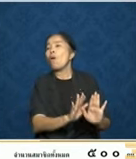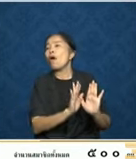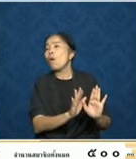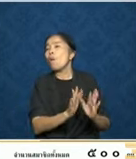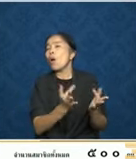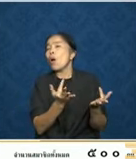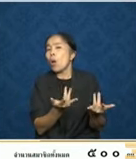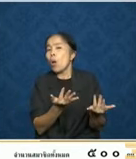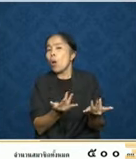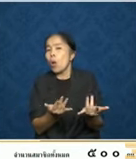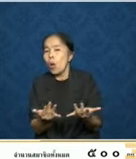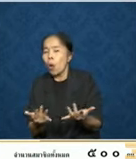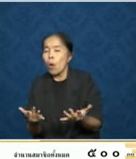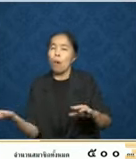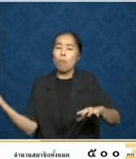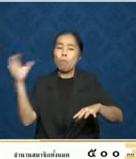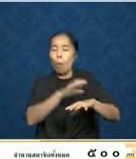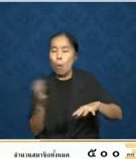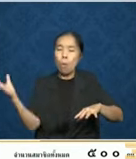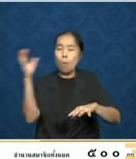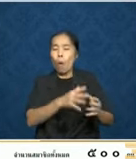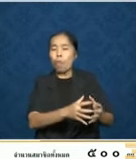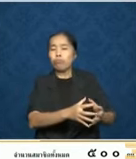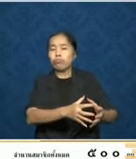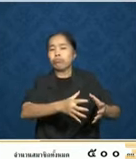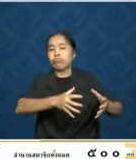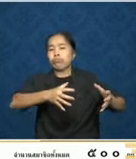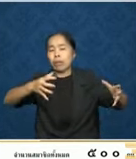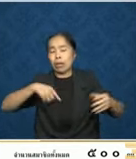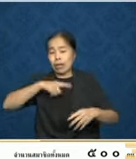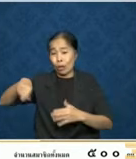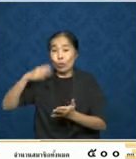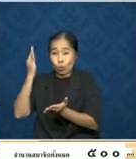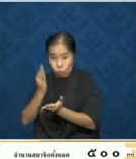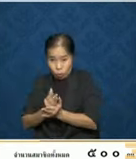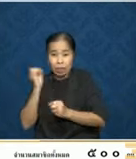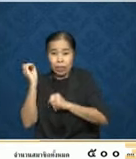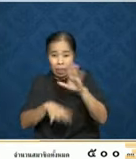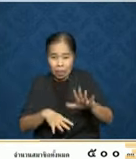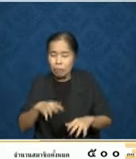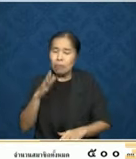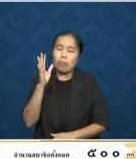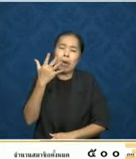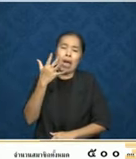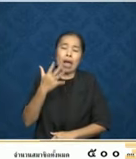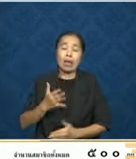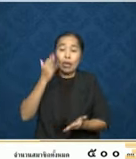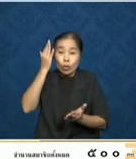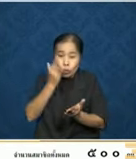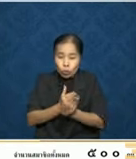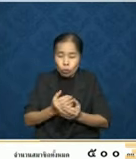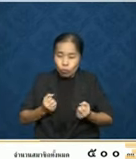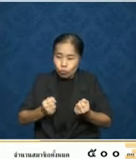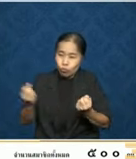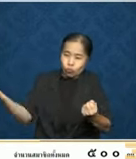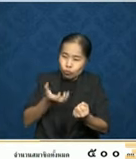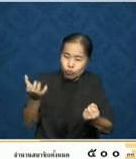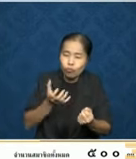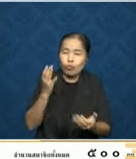าขยะมาทุกวันนะครับเราจะหยุดการทิ้งขยะก็ไม่ได้หยุดการเก็บขยะก็ไม่ได้เราก็ไปกองไว้บาง